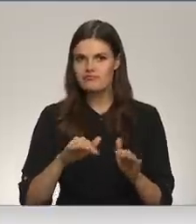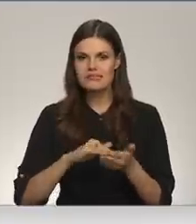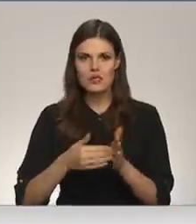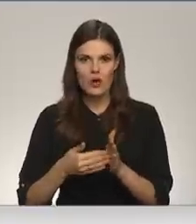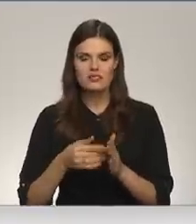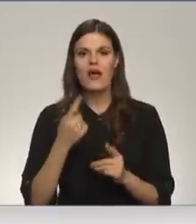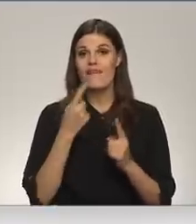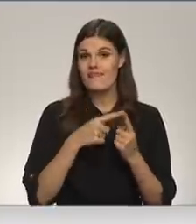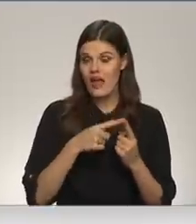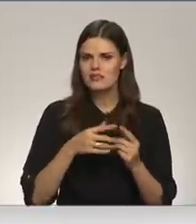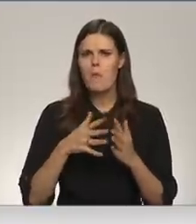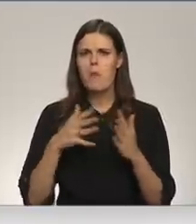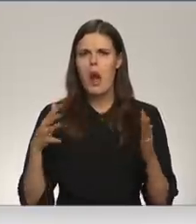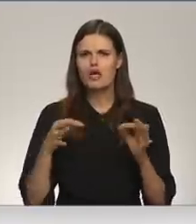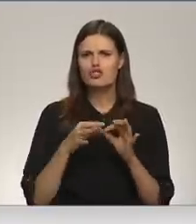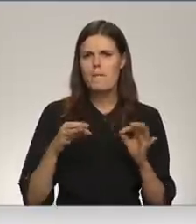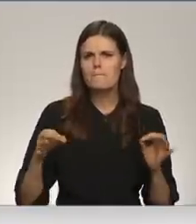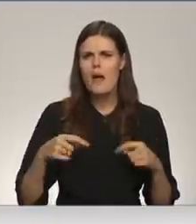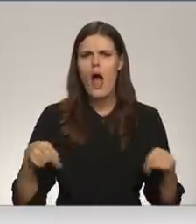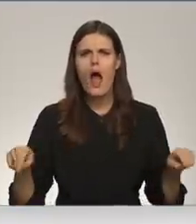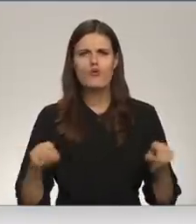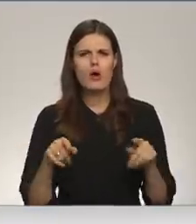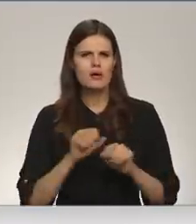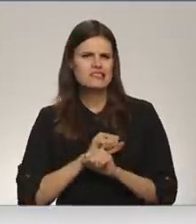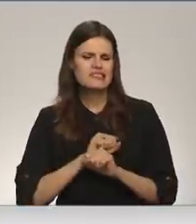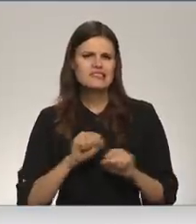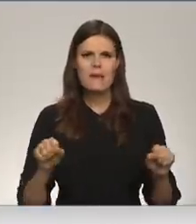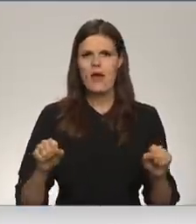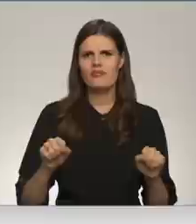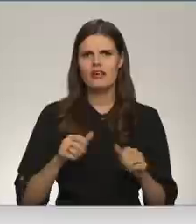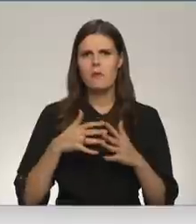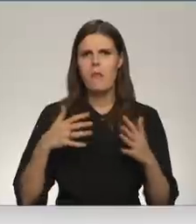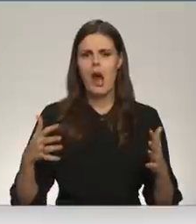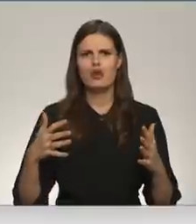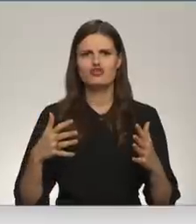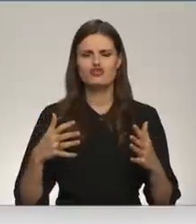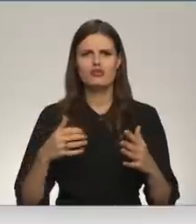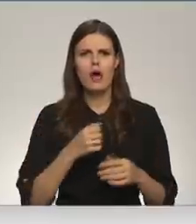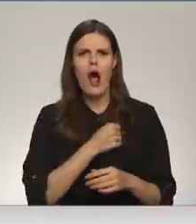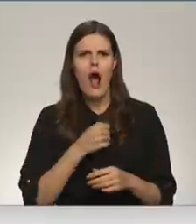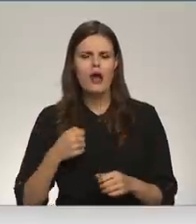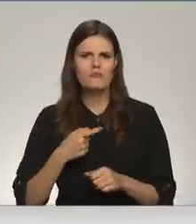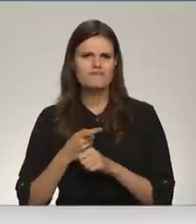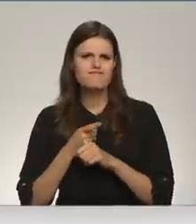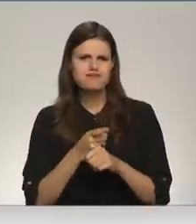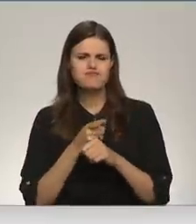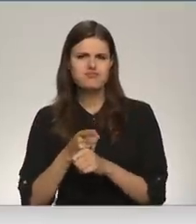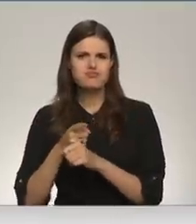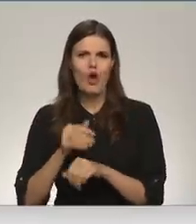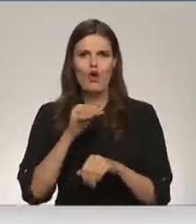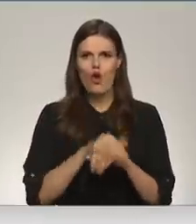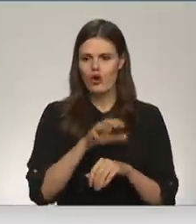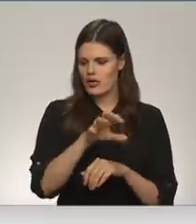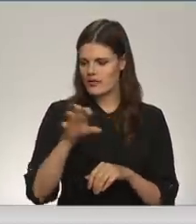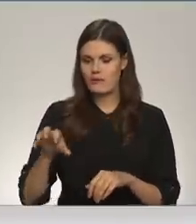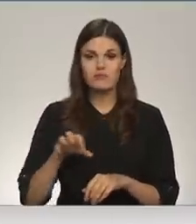plaša mēroga ļoti zibenīgs ar plaša mēroga artilērijas tanku triecieniem pa noteiktiem kritiskiem